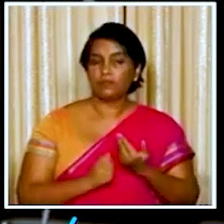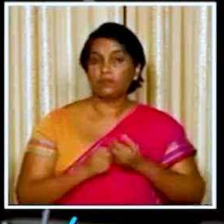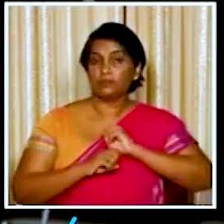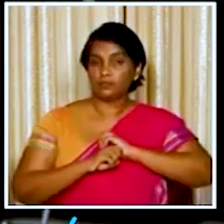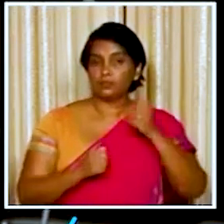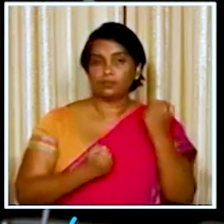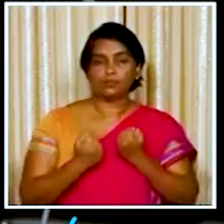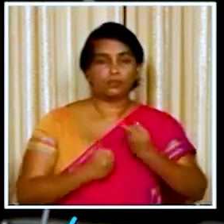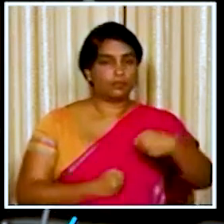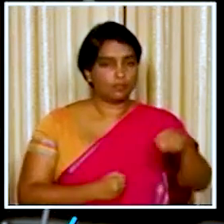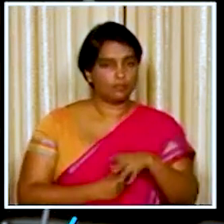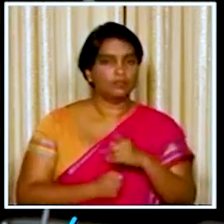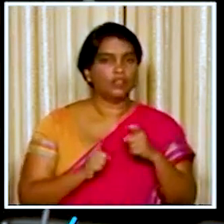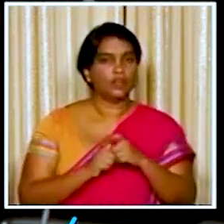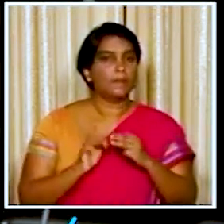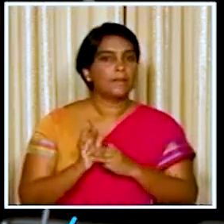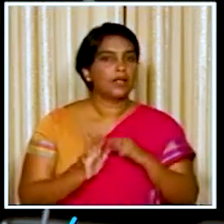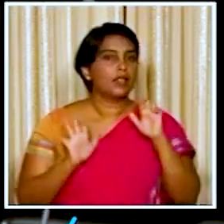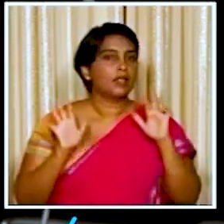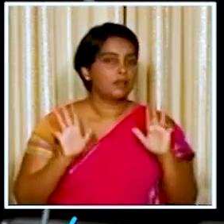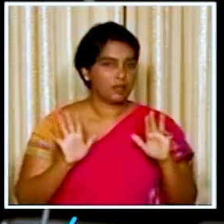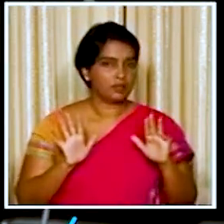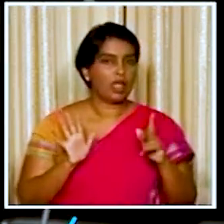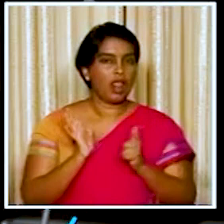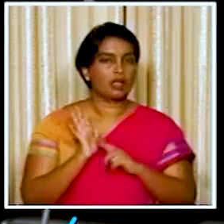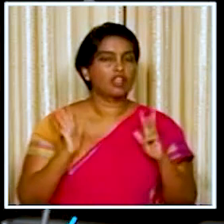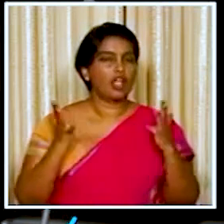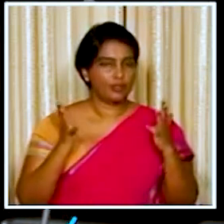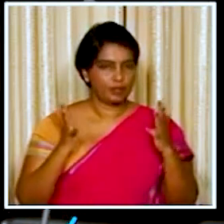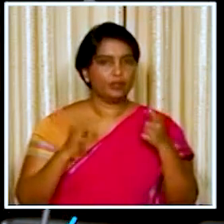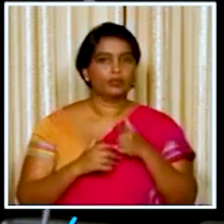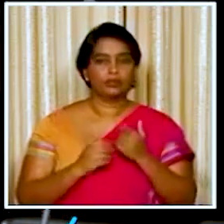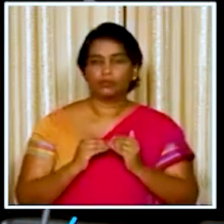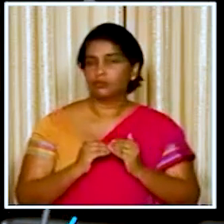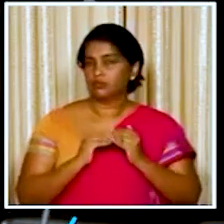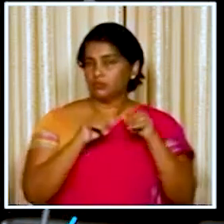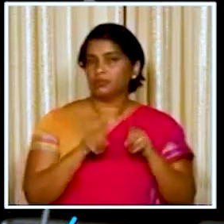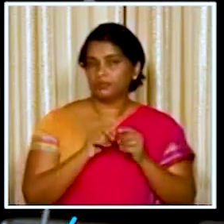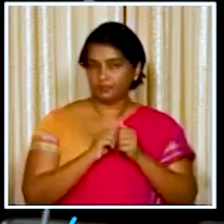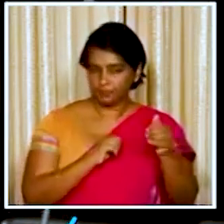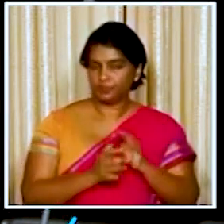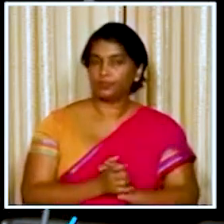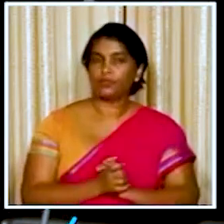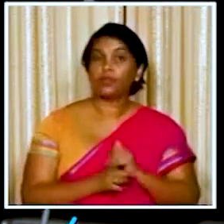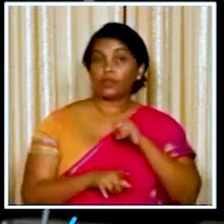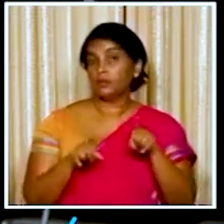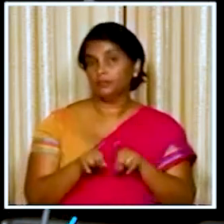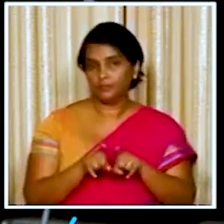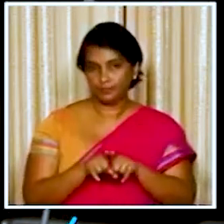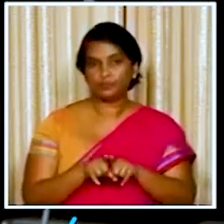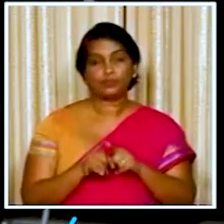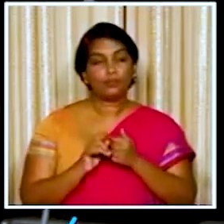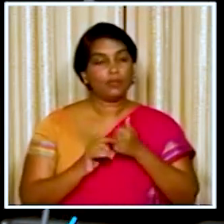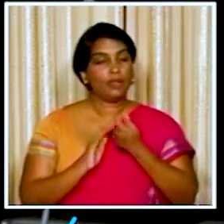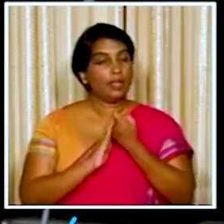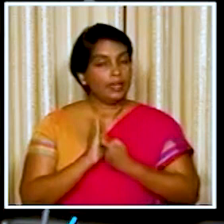තියෙන වාහන මිල දී ගන්න ඩොලර් මිලියන 9,90,000 ගිහිලා තියෙන්නේ. ඒකේ ප්‍රගතිය ඒ ආකාරයට තියෙනවා. ඒට අමතරව